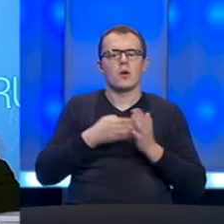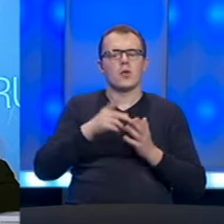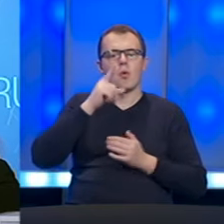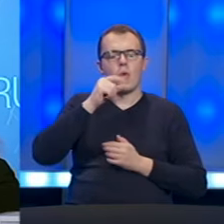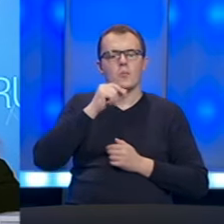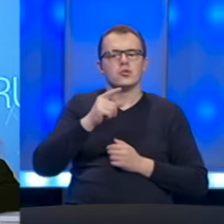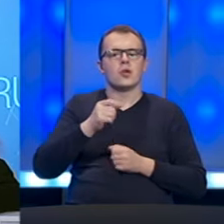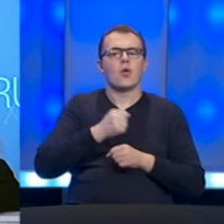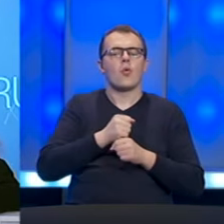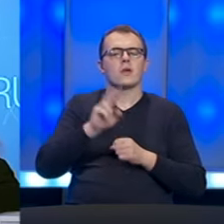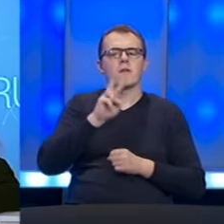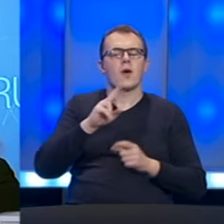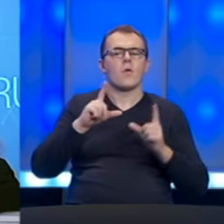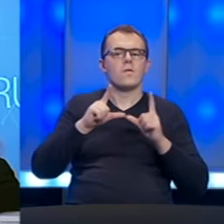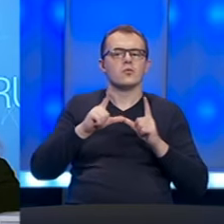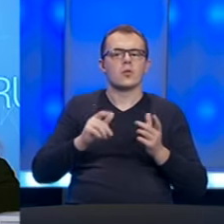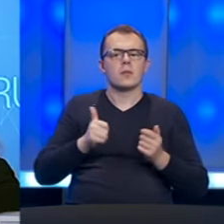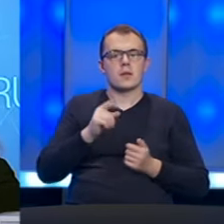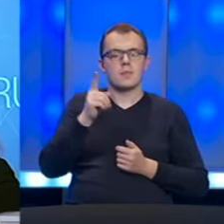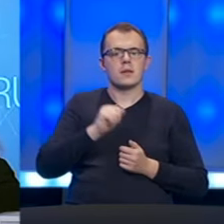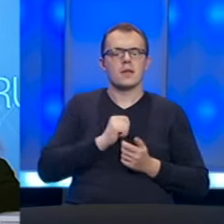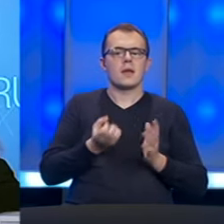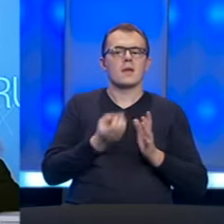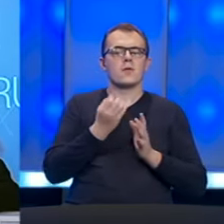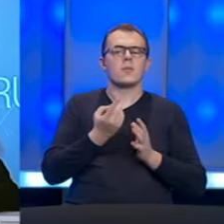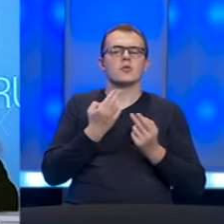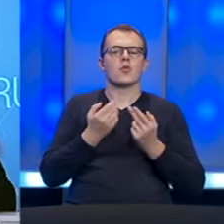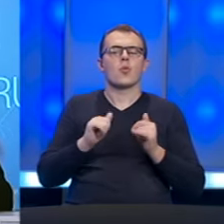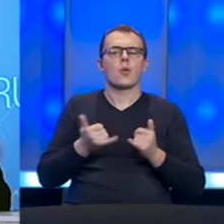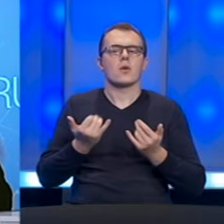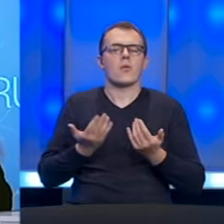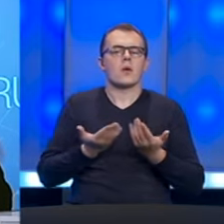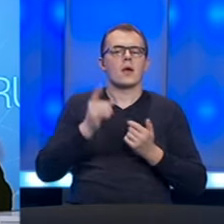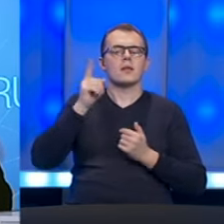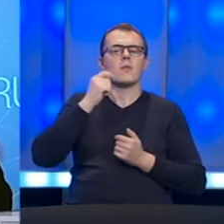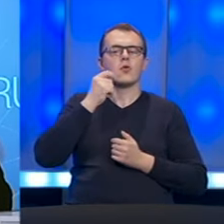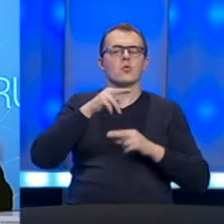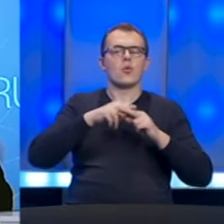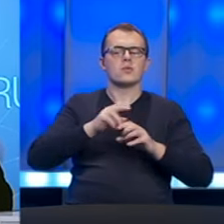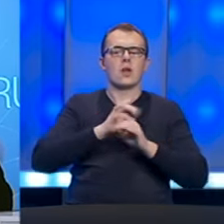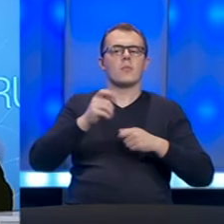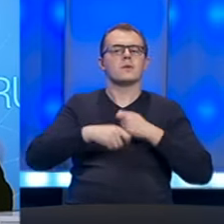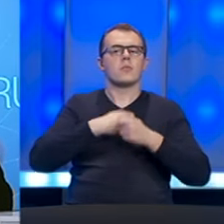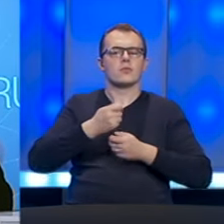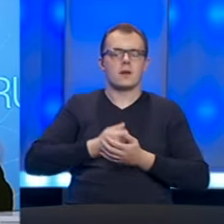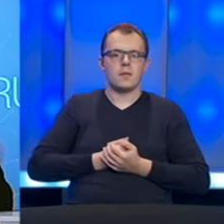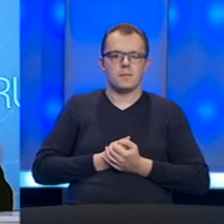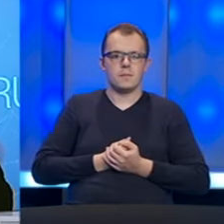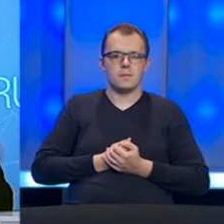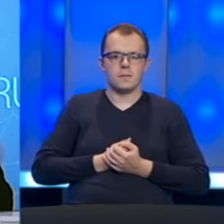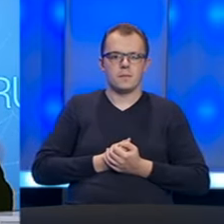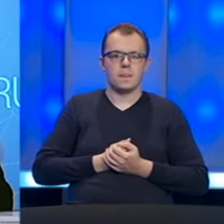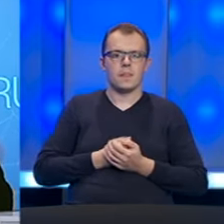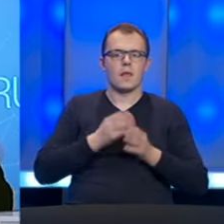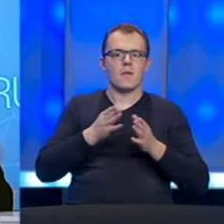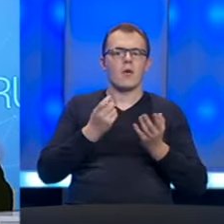općini Gornji Vakuf Uskoplje? Imate li informaciju koliko je tamo ljudi ostalo bez posla? Pa evo,